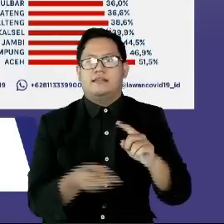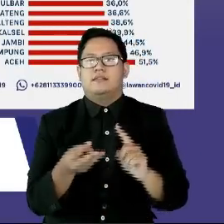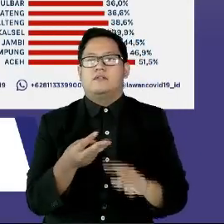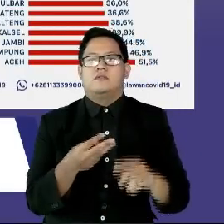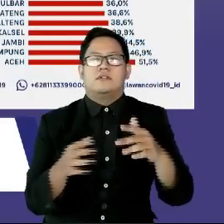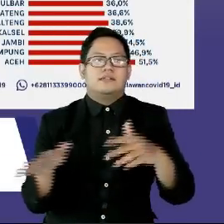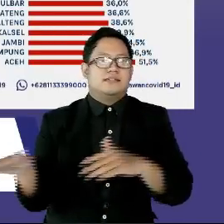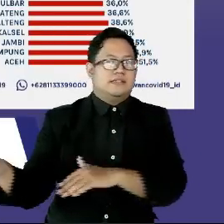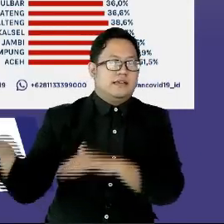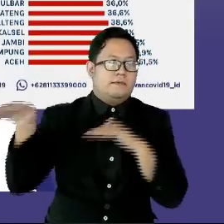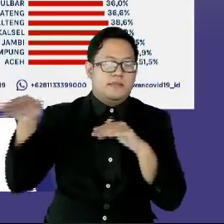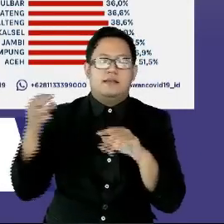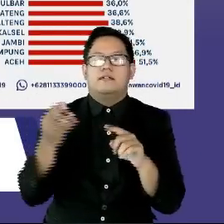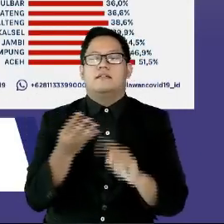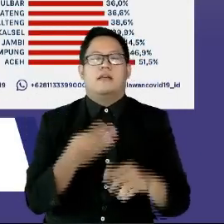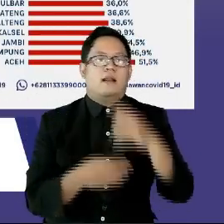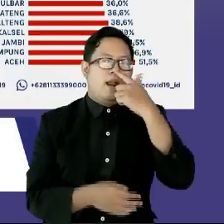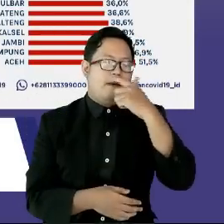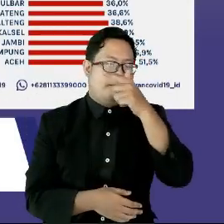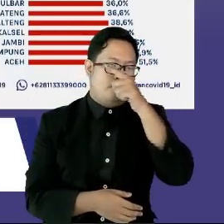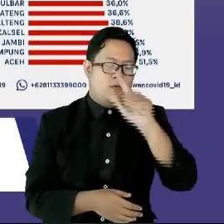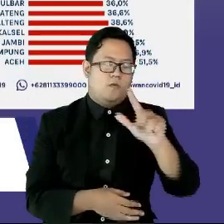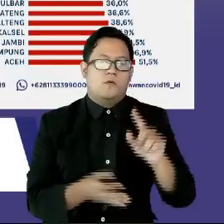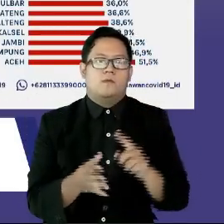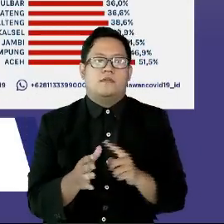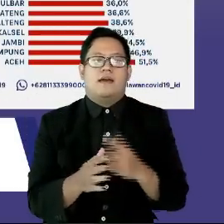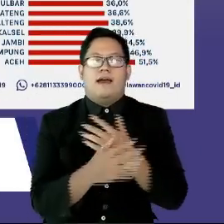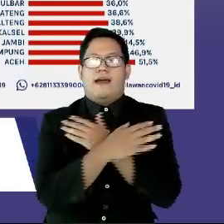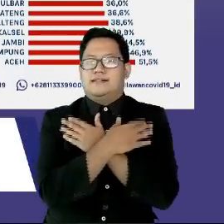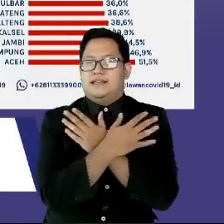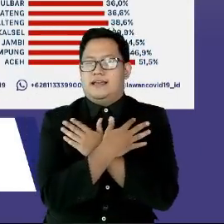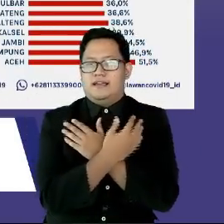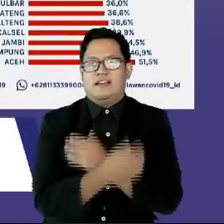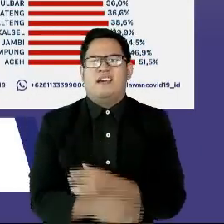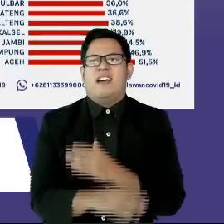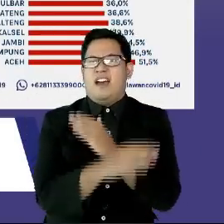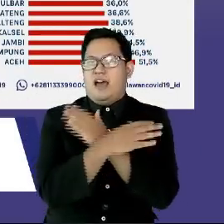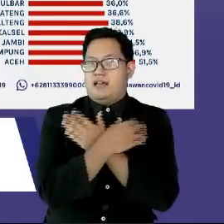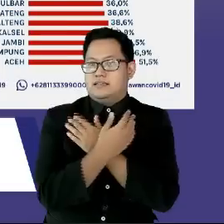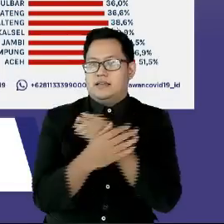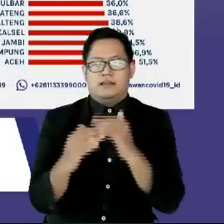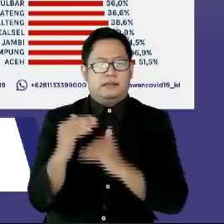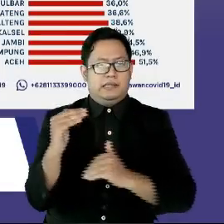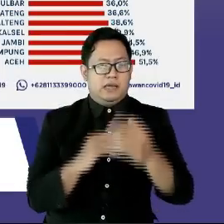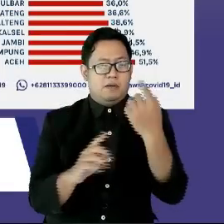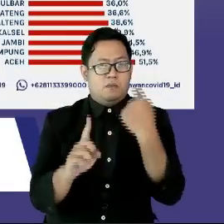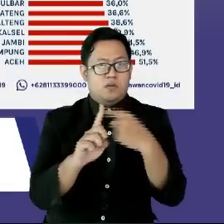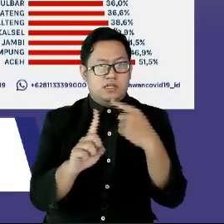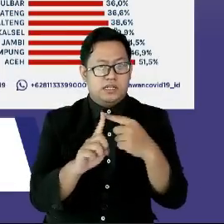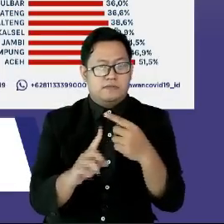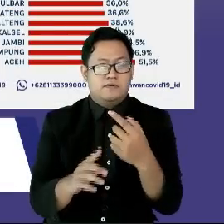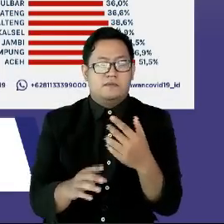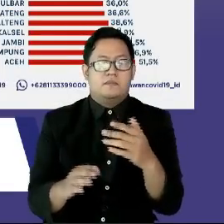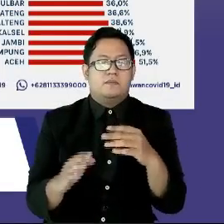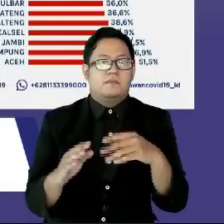Jambi, Lampung, dan Aceh. Bahkan Aceh, positivity rate-nya mencapai